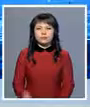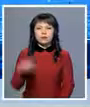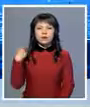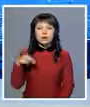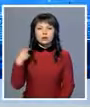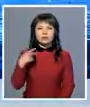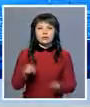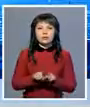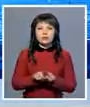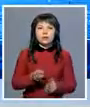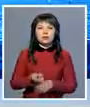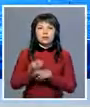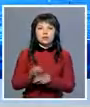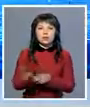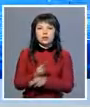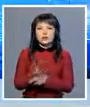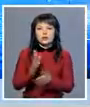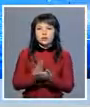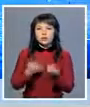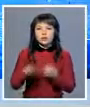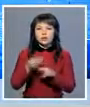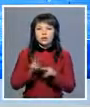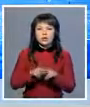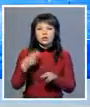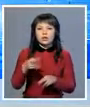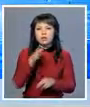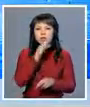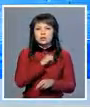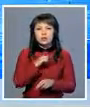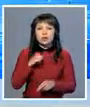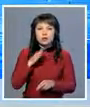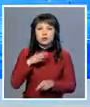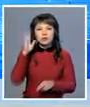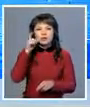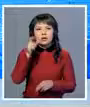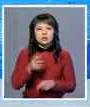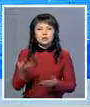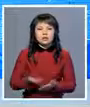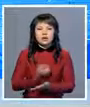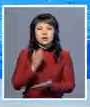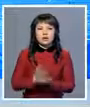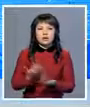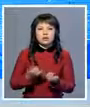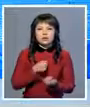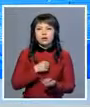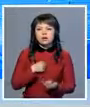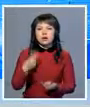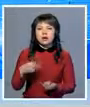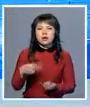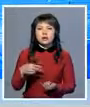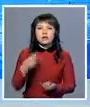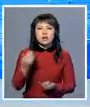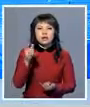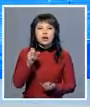Ақтөбеде ауруханаға емделуге келіп, ойда жоқта із түзсіз жоғалып кеткен 20 жастағы жігіт табылды. Бір ай бұрын сырқаттанған Абайдың